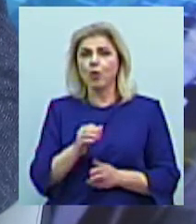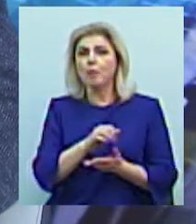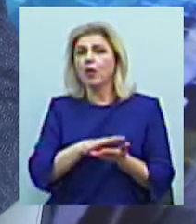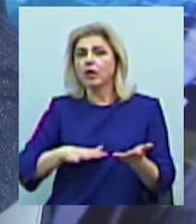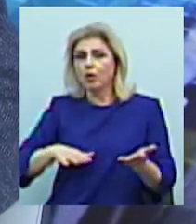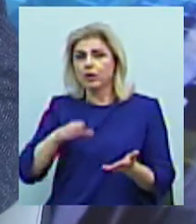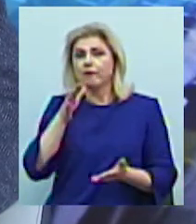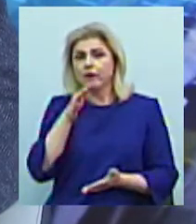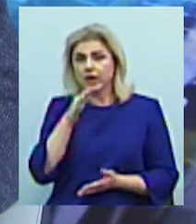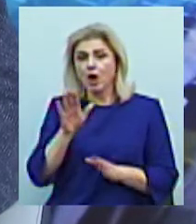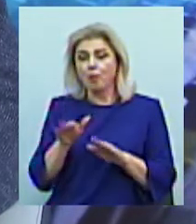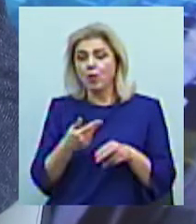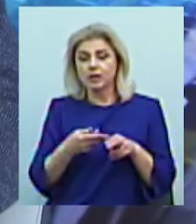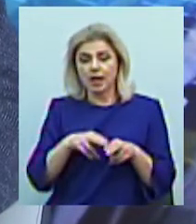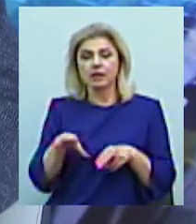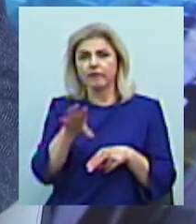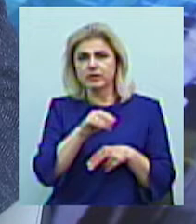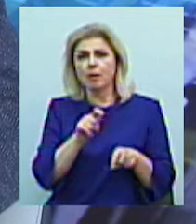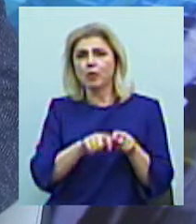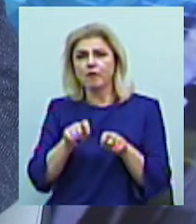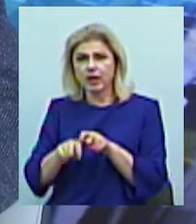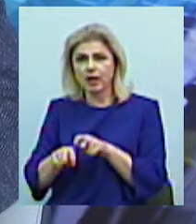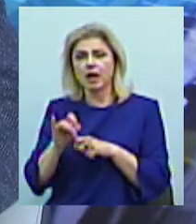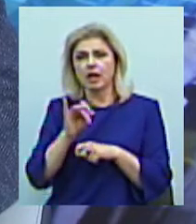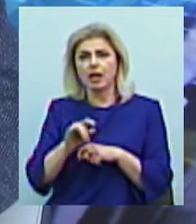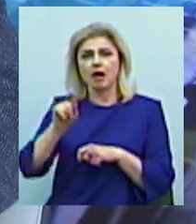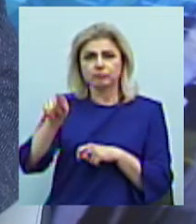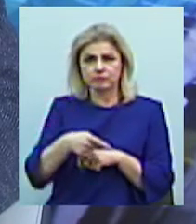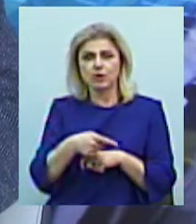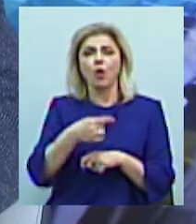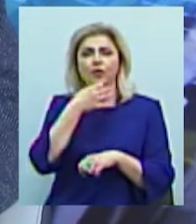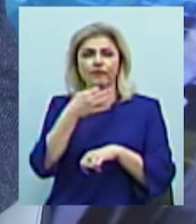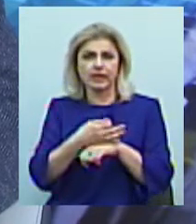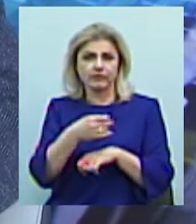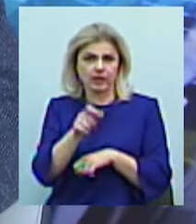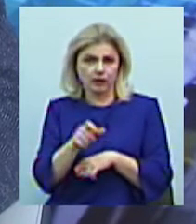времени, после этих всех проверок, после привлечения ответственных лиц